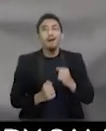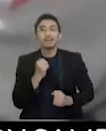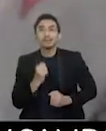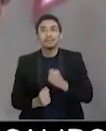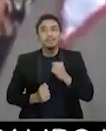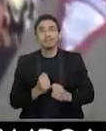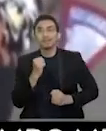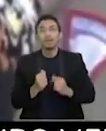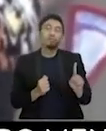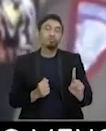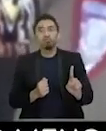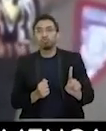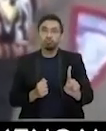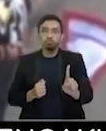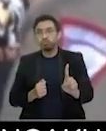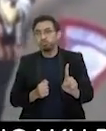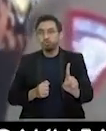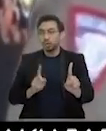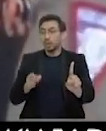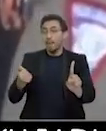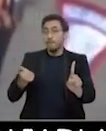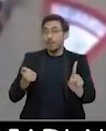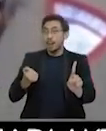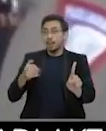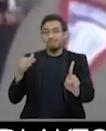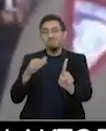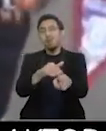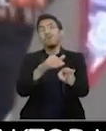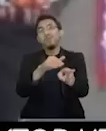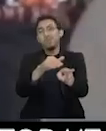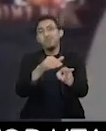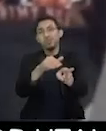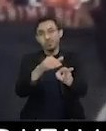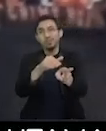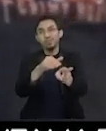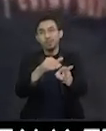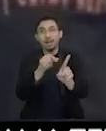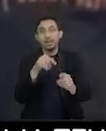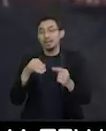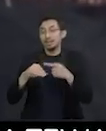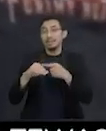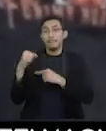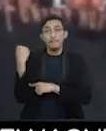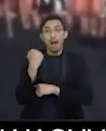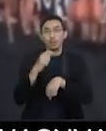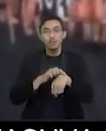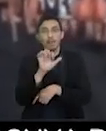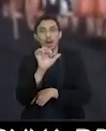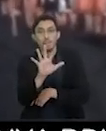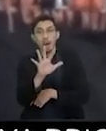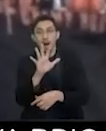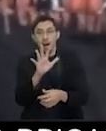kemudian tertabrak oleh kendaraan yang digunakan oleh pelaku ini pada jam 5 pagi.